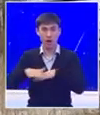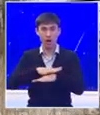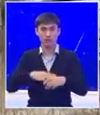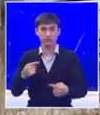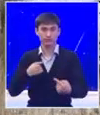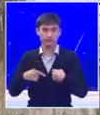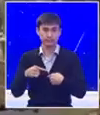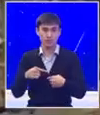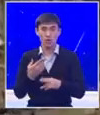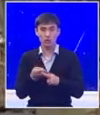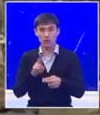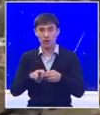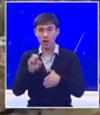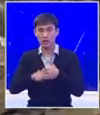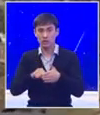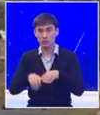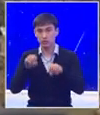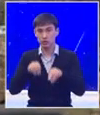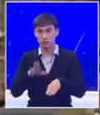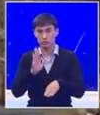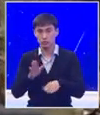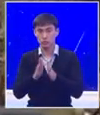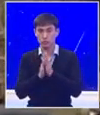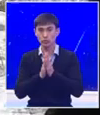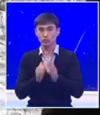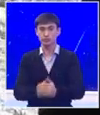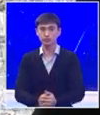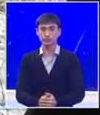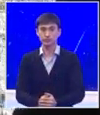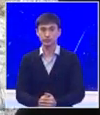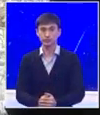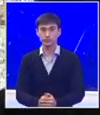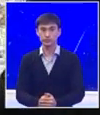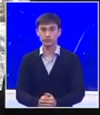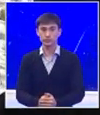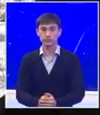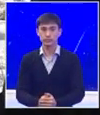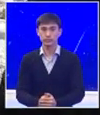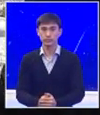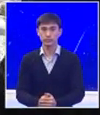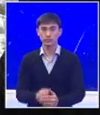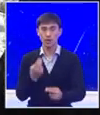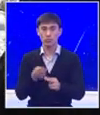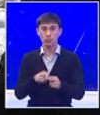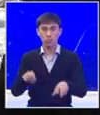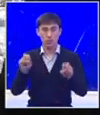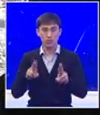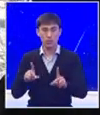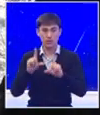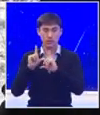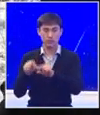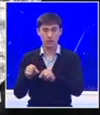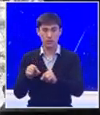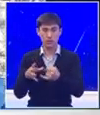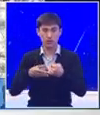әлекке салыпты. Осыған қатысты бір шешім шығарып берулерін өтінді. Оған мамандар жіберейік